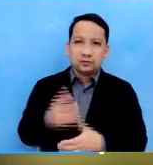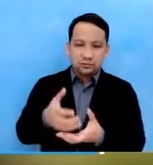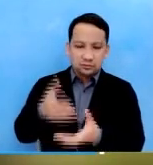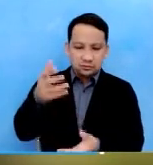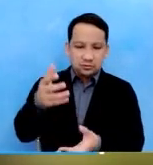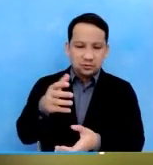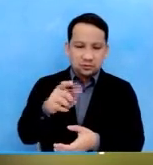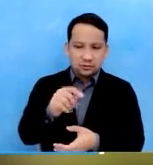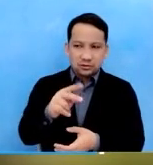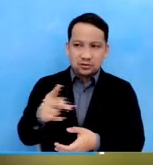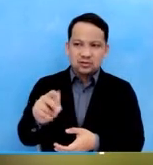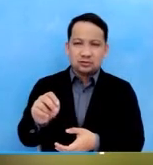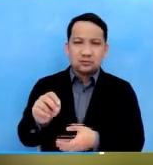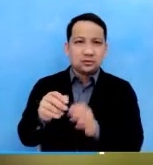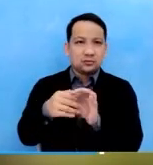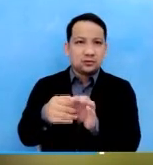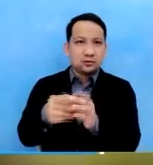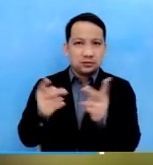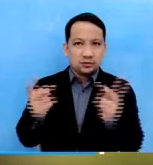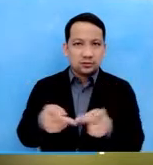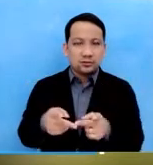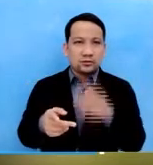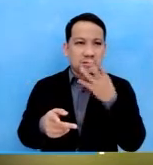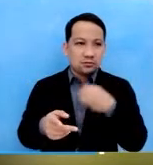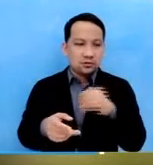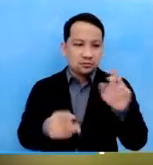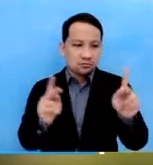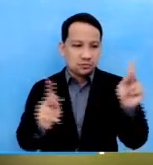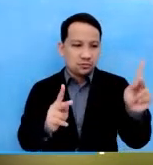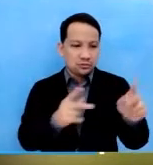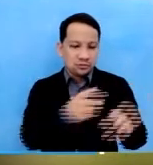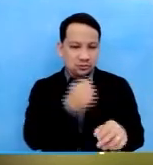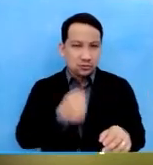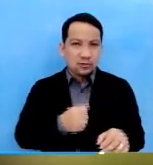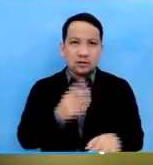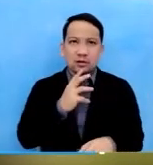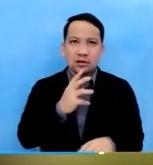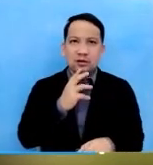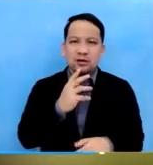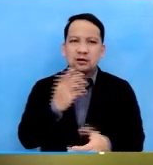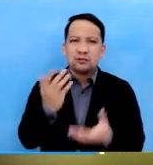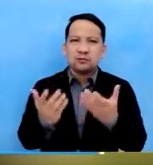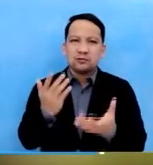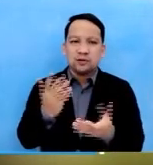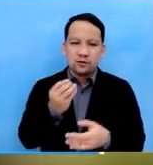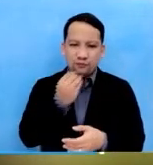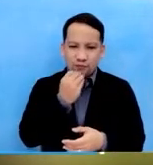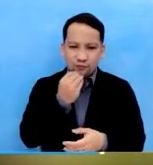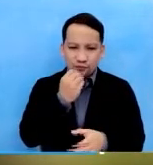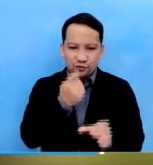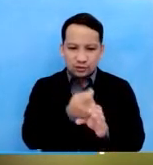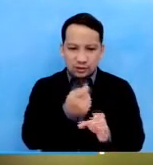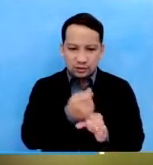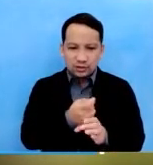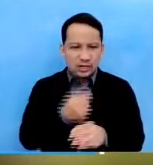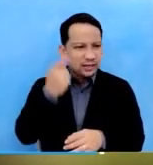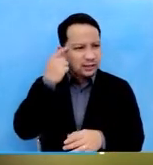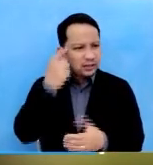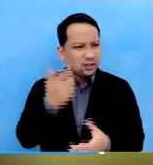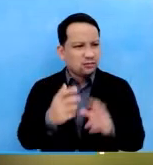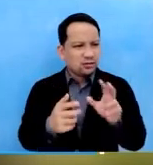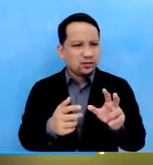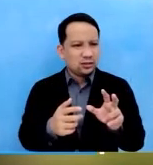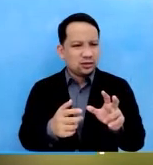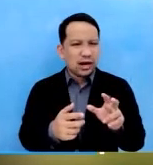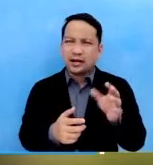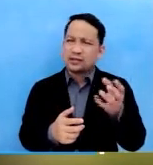were strategically placed so people can get water. Meron tayong food trucks na dinala doon. I think they brought about 3 or 6